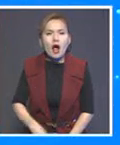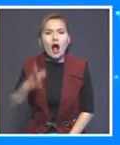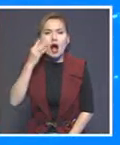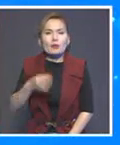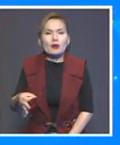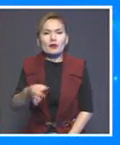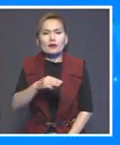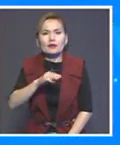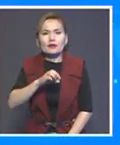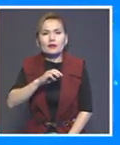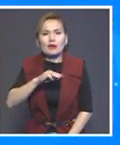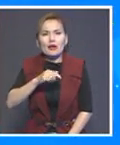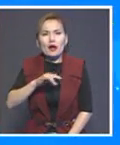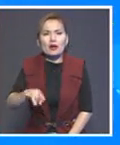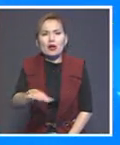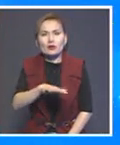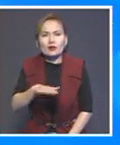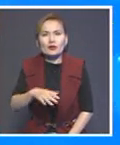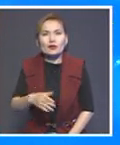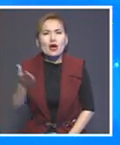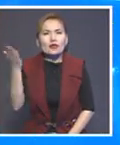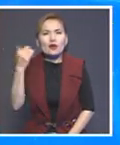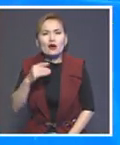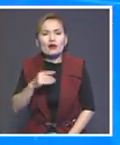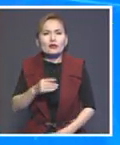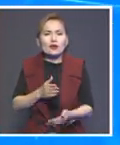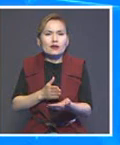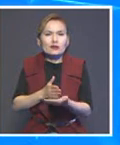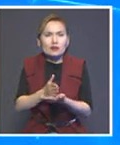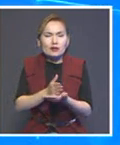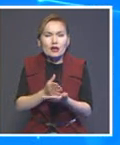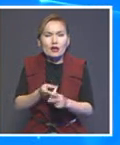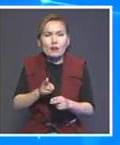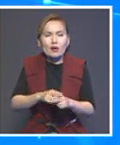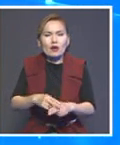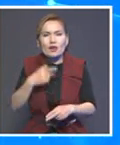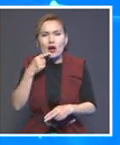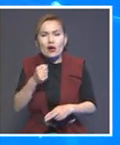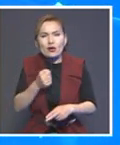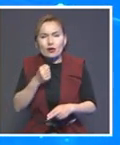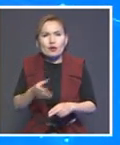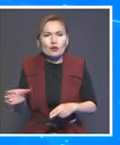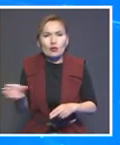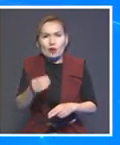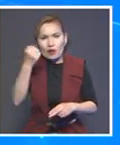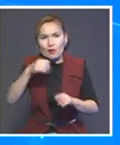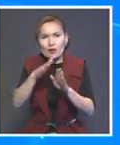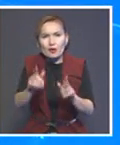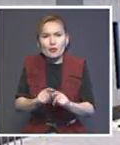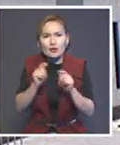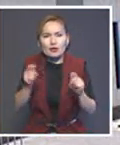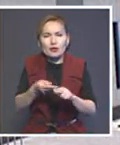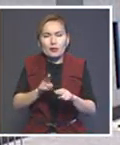Алматы облысының Талғар одандағы жаңалық ауылында саяси қуғын сүргінге ұшыраған арыстардың еңбегін мәңгілік есте қалдыру мақсатында музей салынып